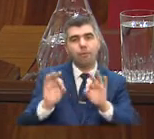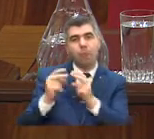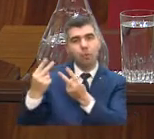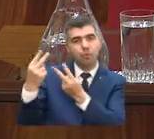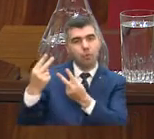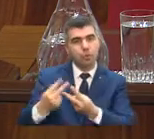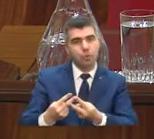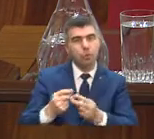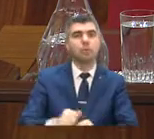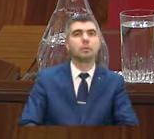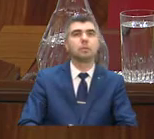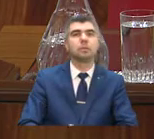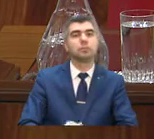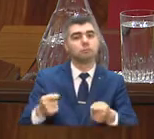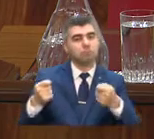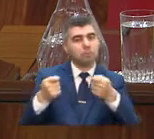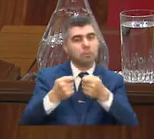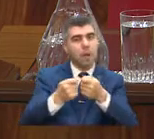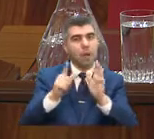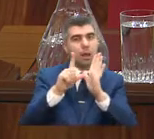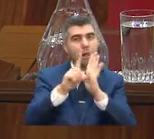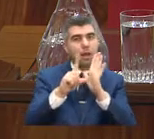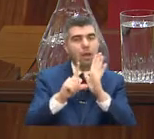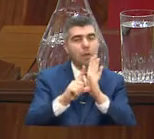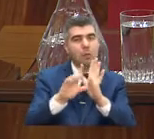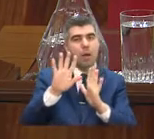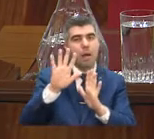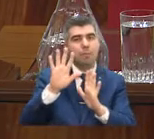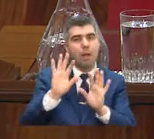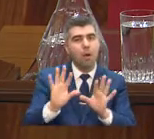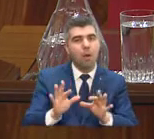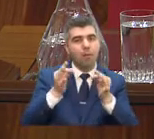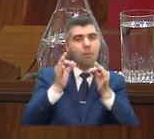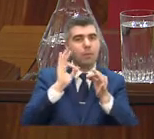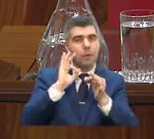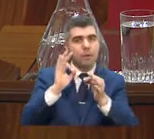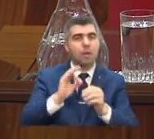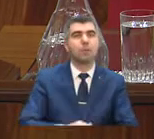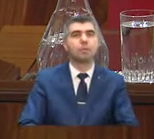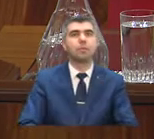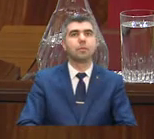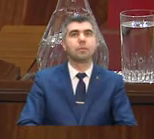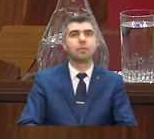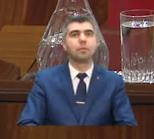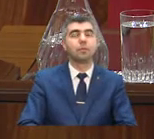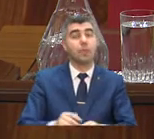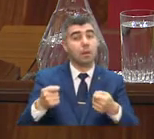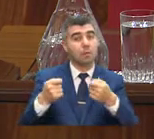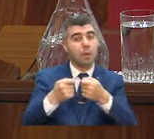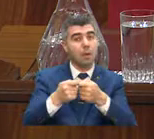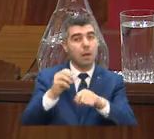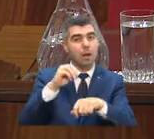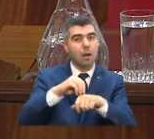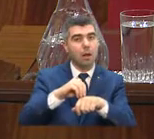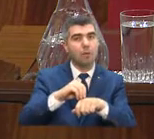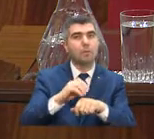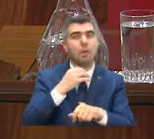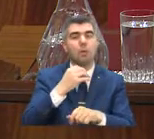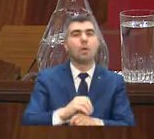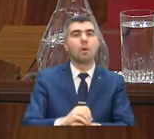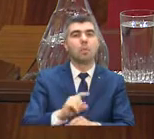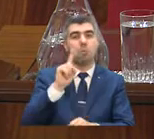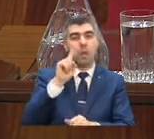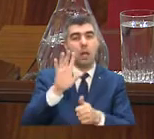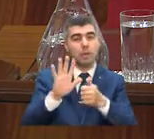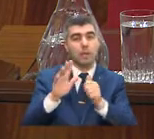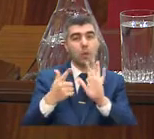وتطبيقا لأحكام الدستور المنصوص عليه الفقرة الخامسة من الفصل 69، وعملا بمقتضيات المادتين 176